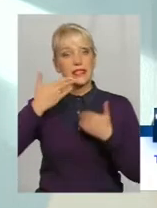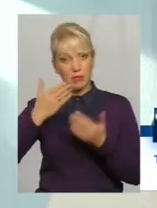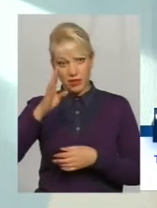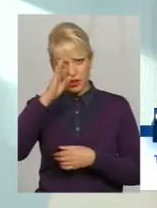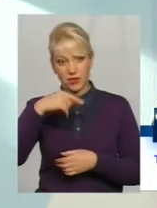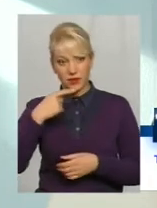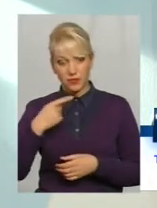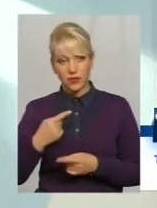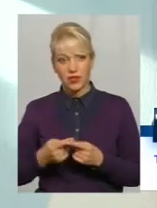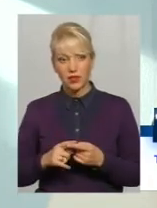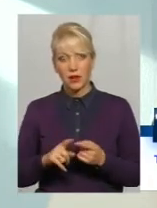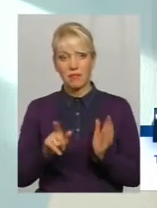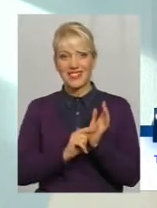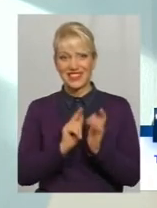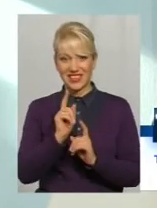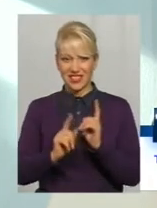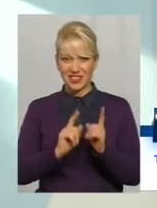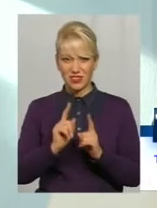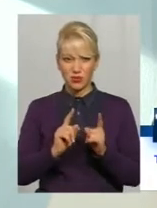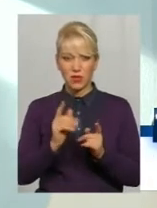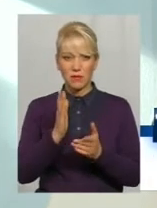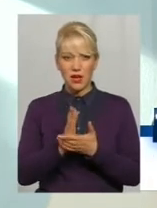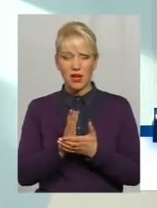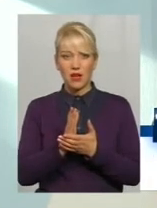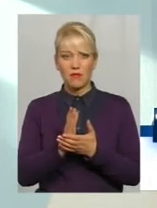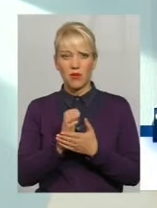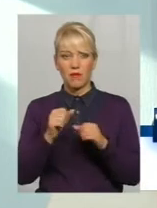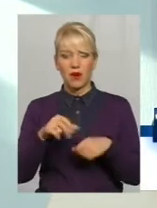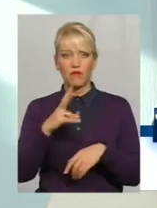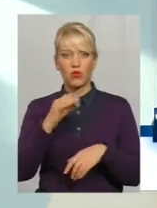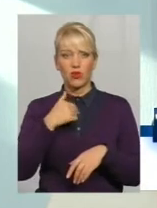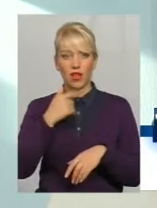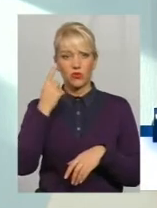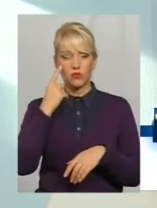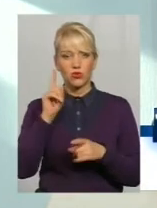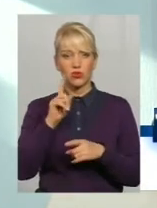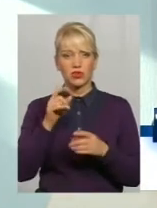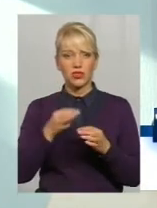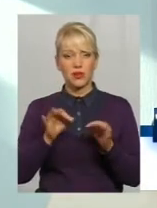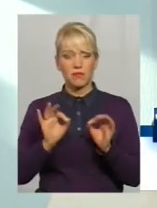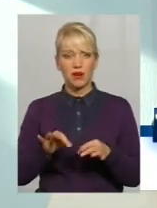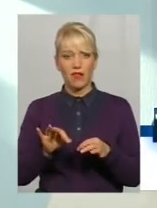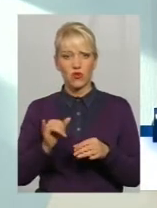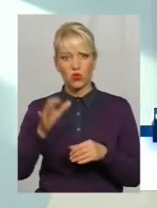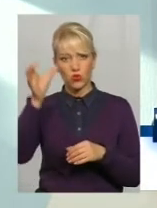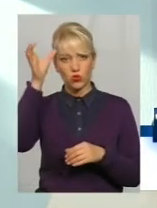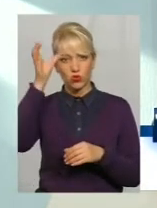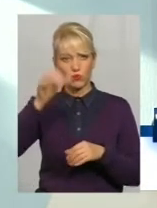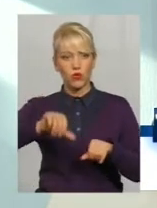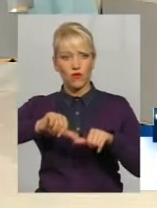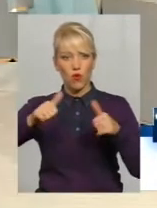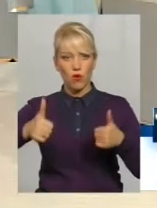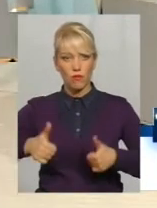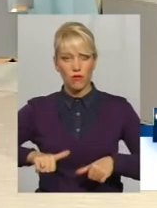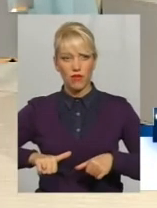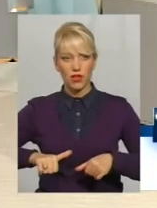питання. Пенсійна реформа – це дуже гарна справа. Ну, я гадаю, що її правильно треба і розумно формувати.